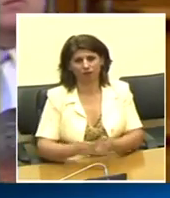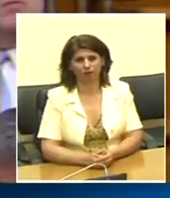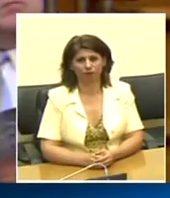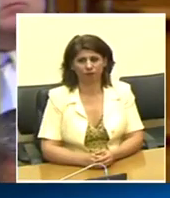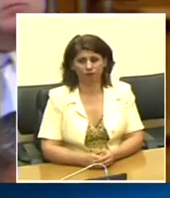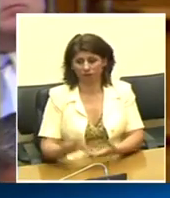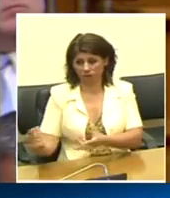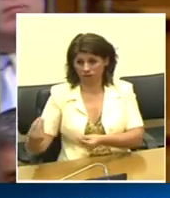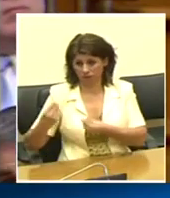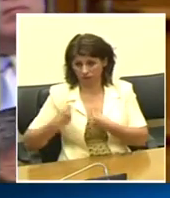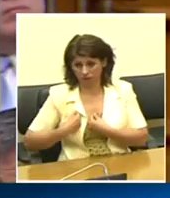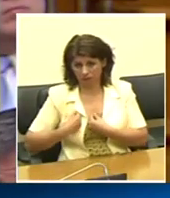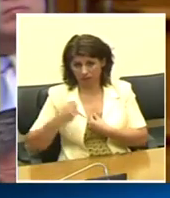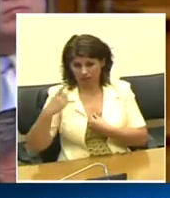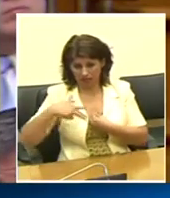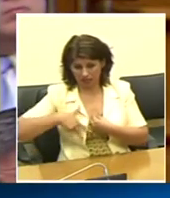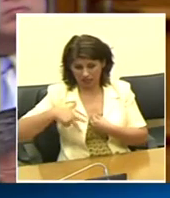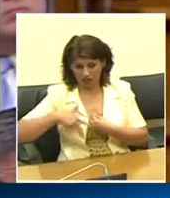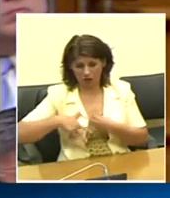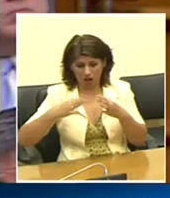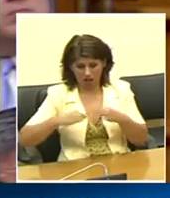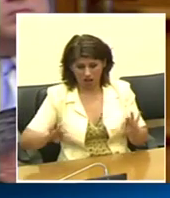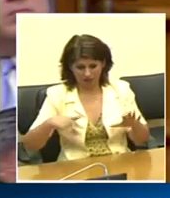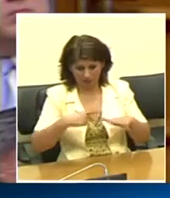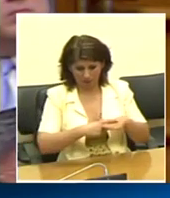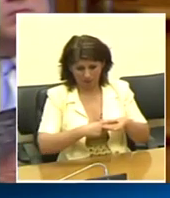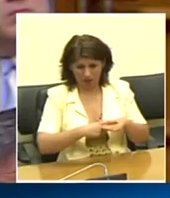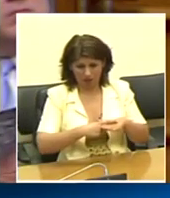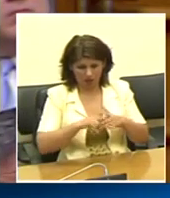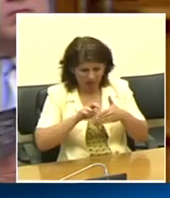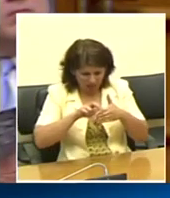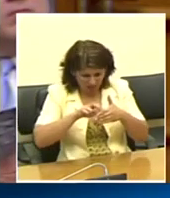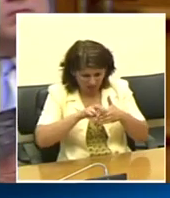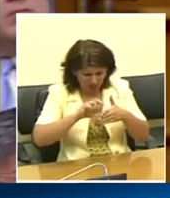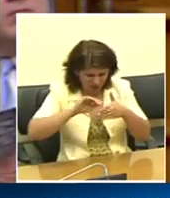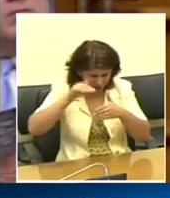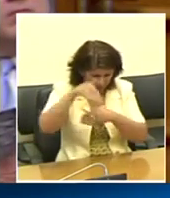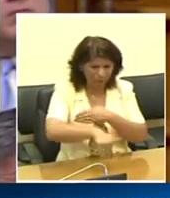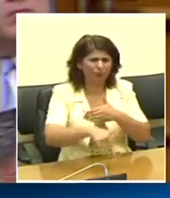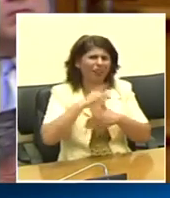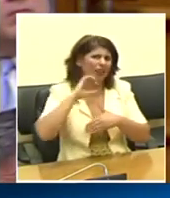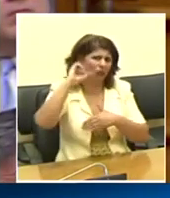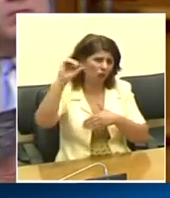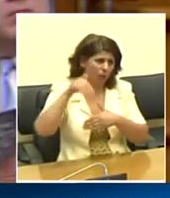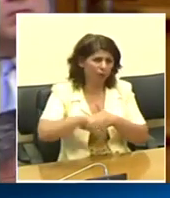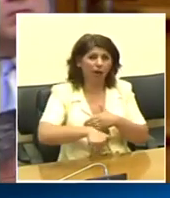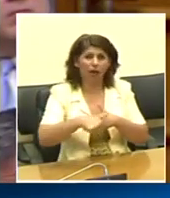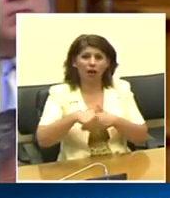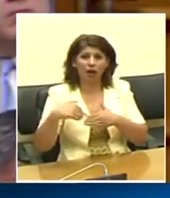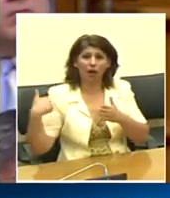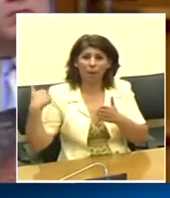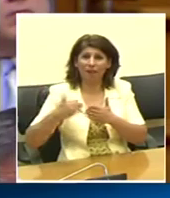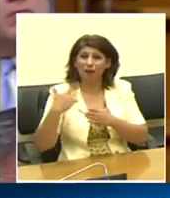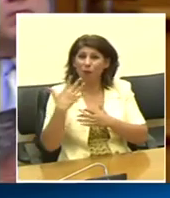Παραλάβαμε μια χώρα με άδεια ταμεία, στο χείλος χρεοκοπίας, μετά από μια πενταετία όμως σε